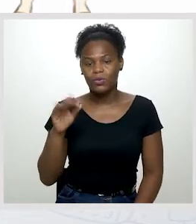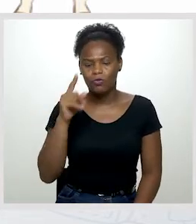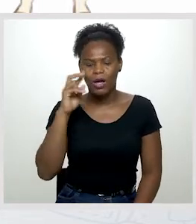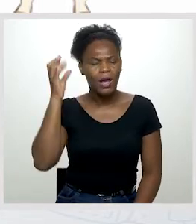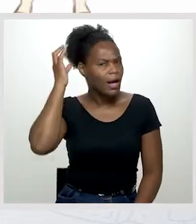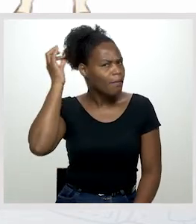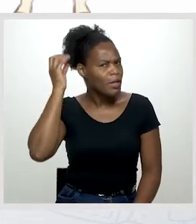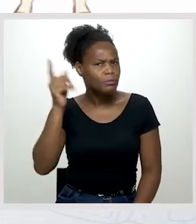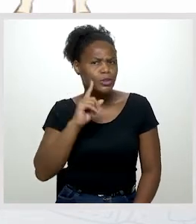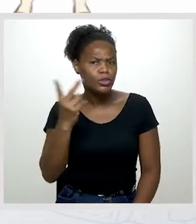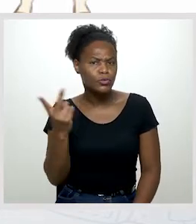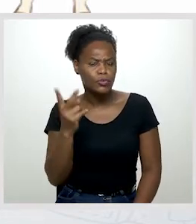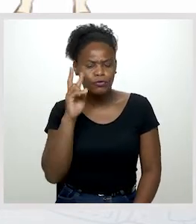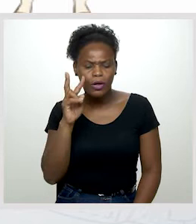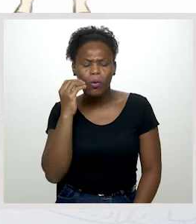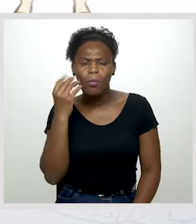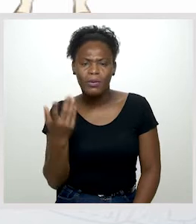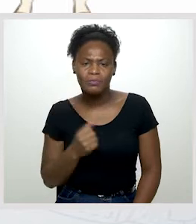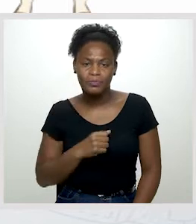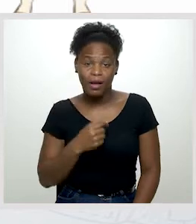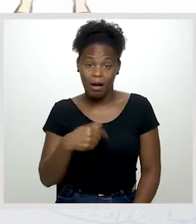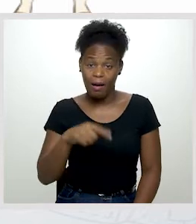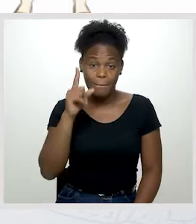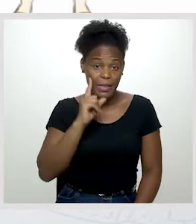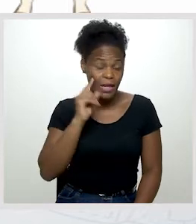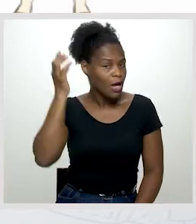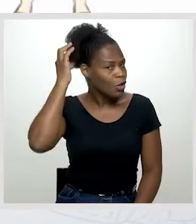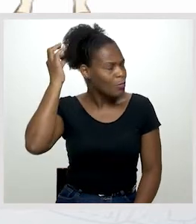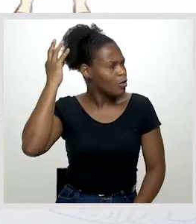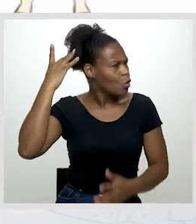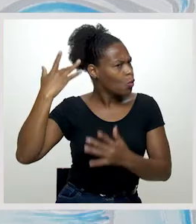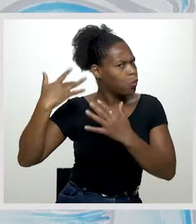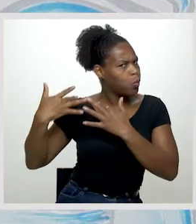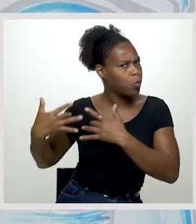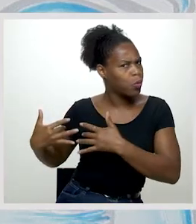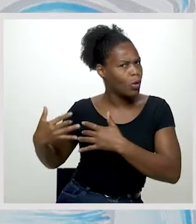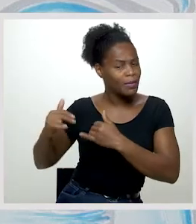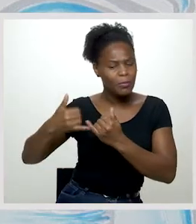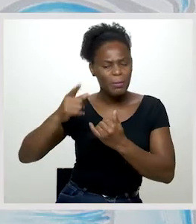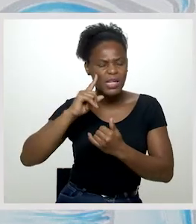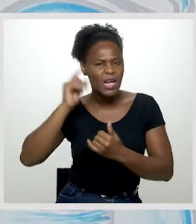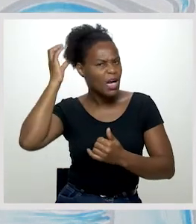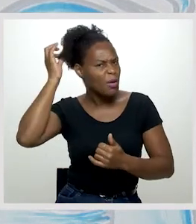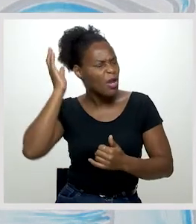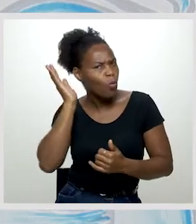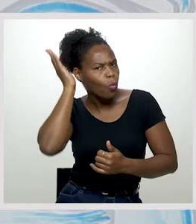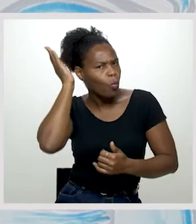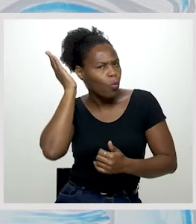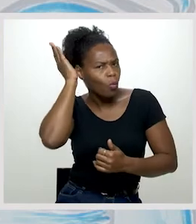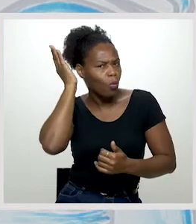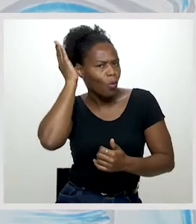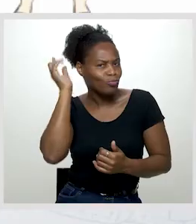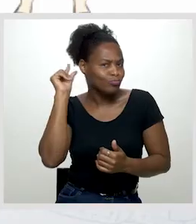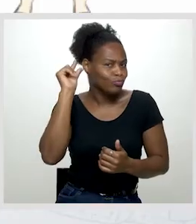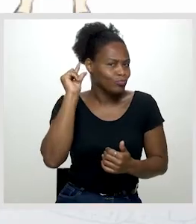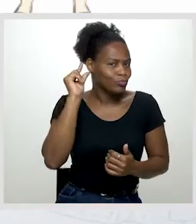filles. On a une fille qui a les cheveux longs et on a une autre qui a les cheveux courts, n'est-ce pas? Alors,